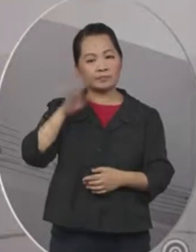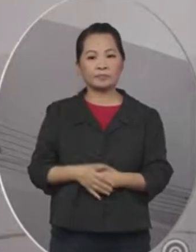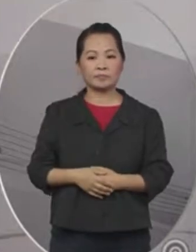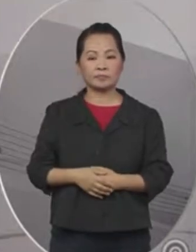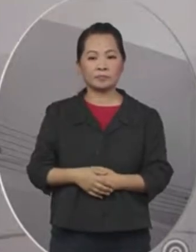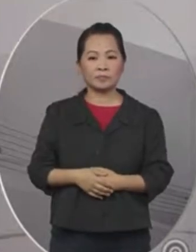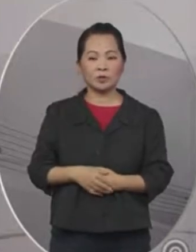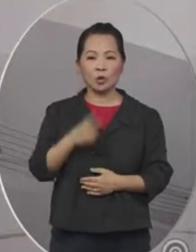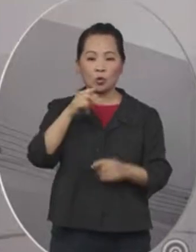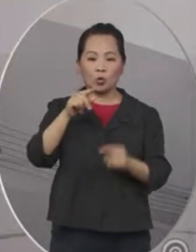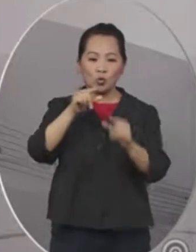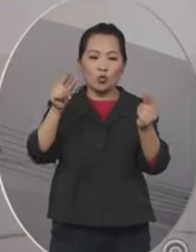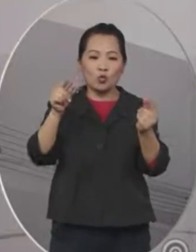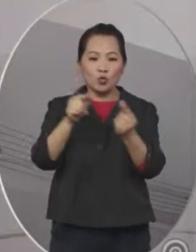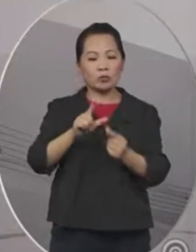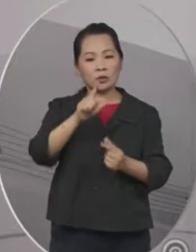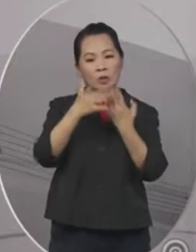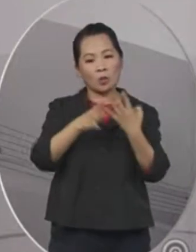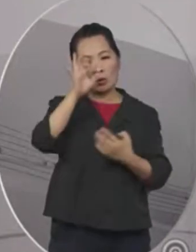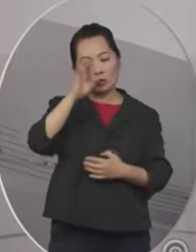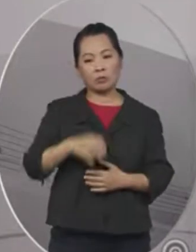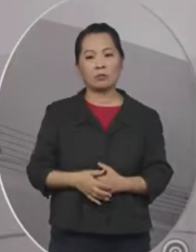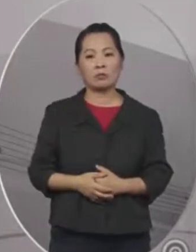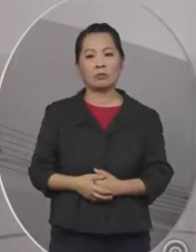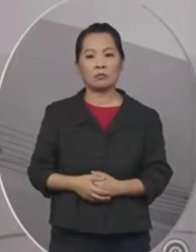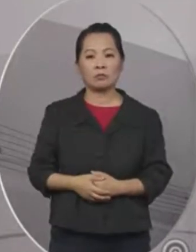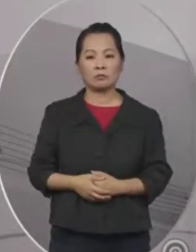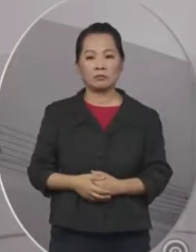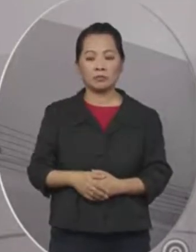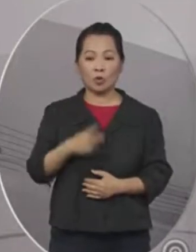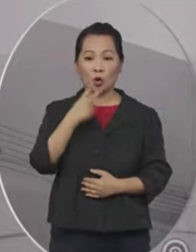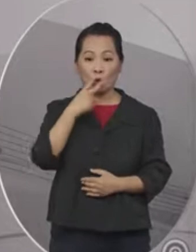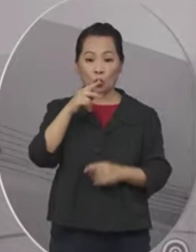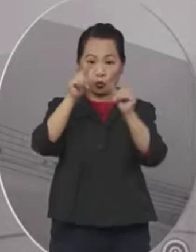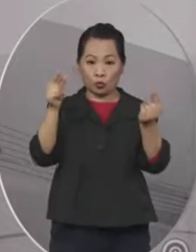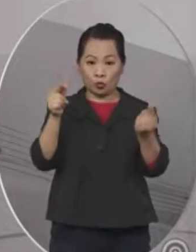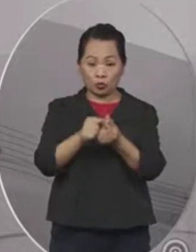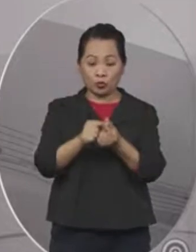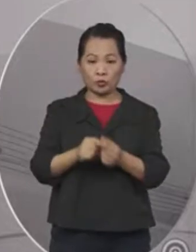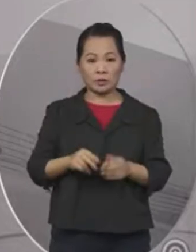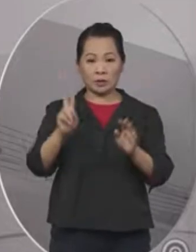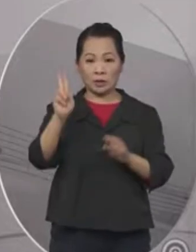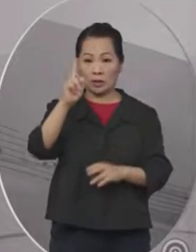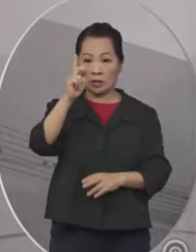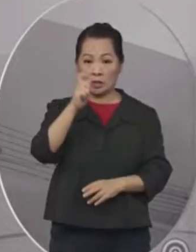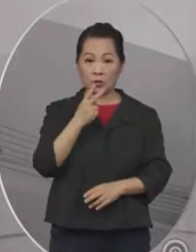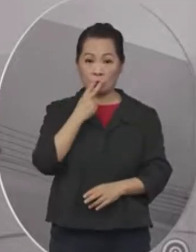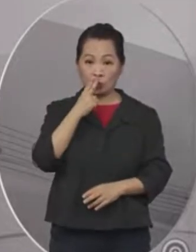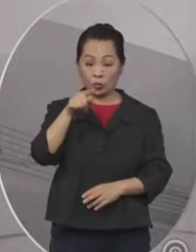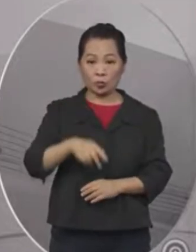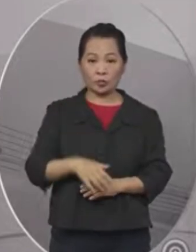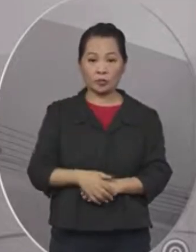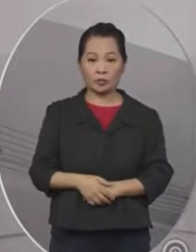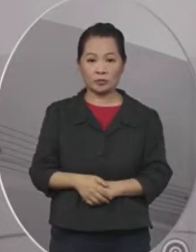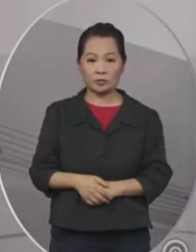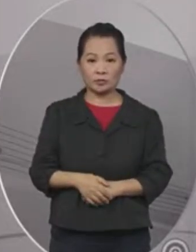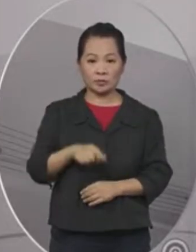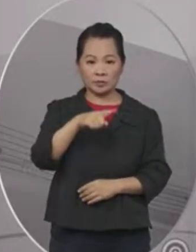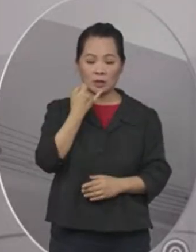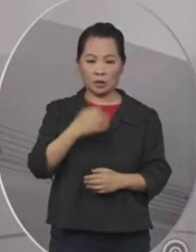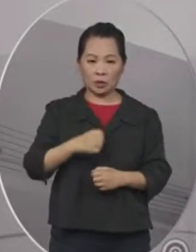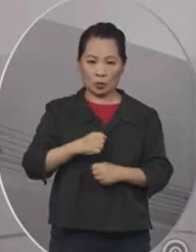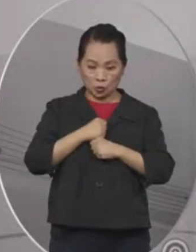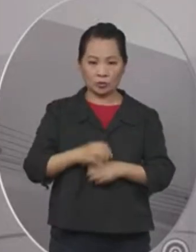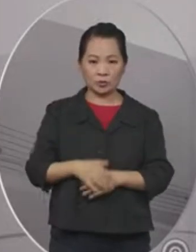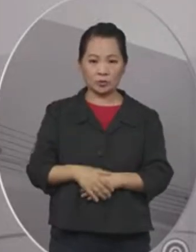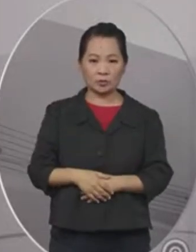烟圈的示范大家在上网看哦。烟圈，这个现在电子烟这东西，希望大家可以关注，是在立法